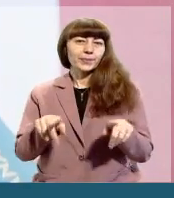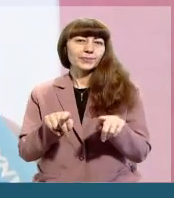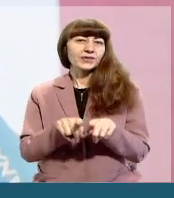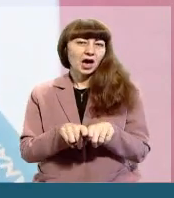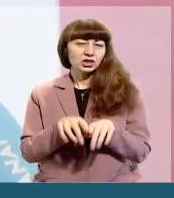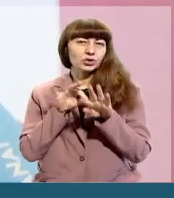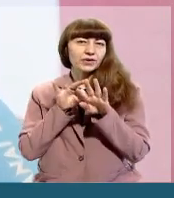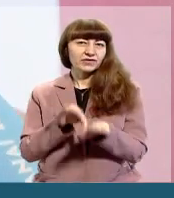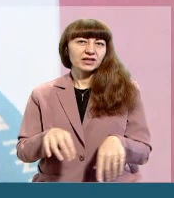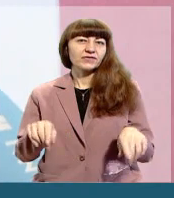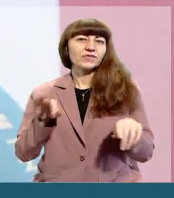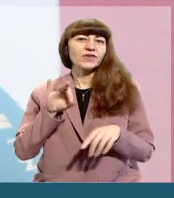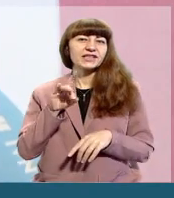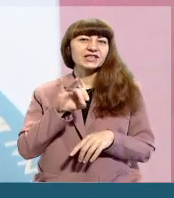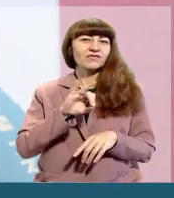өткіздік. Ол кезде енді бізде